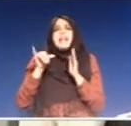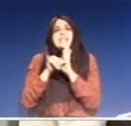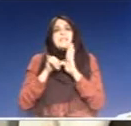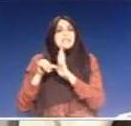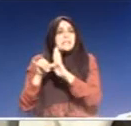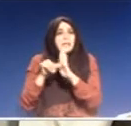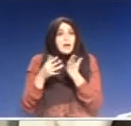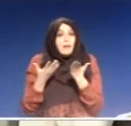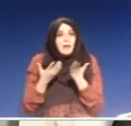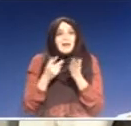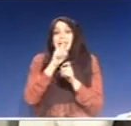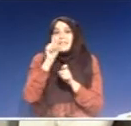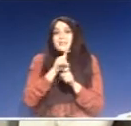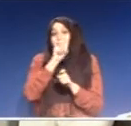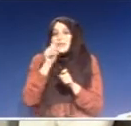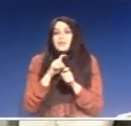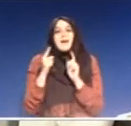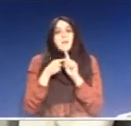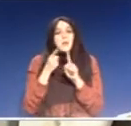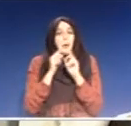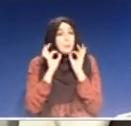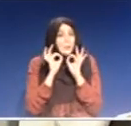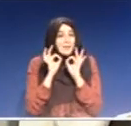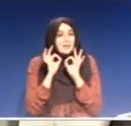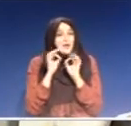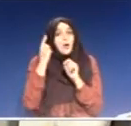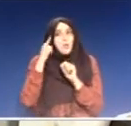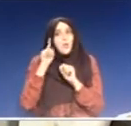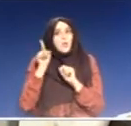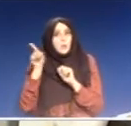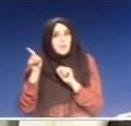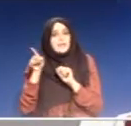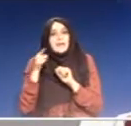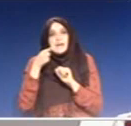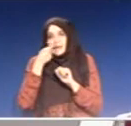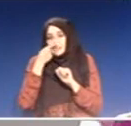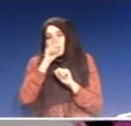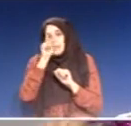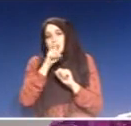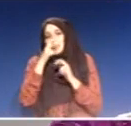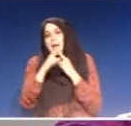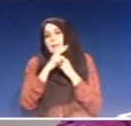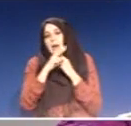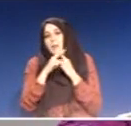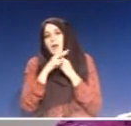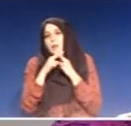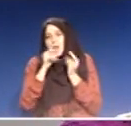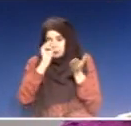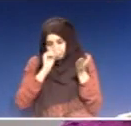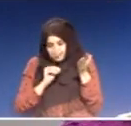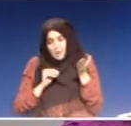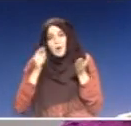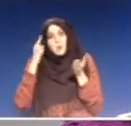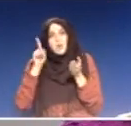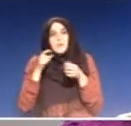نعم. يعني أسئلة دقيقة يطرحها الخبير من أجل ضبط العمل. لذلك